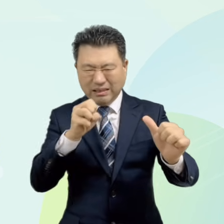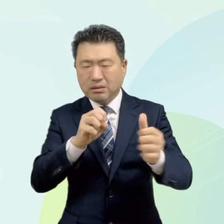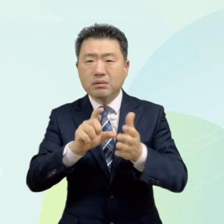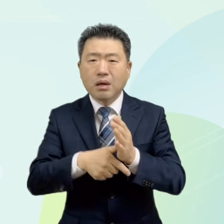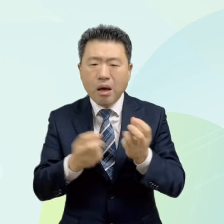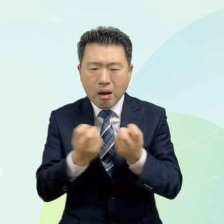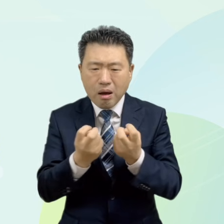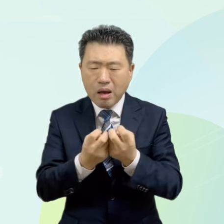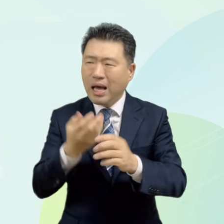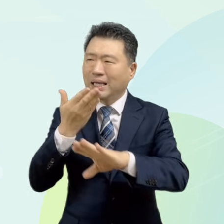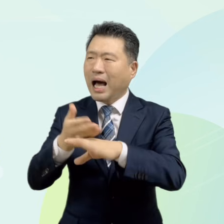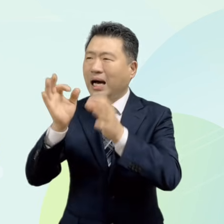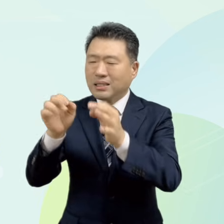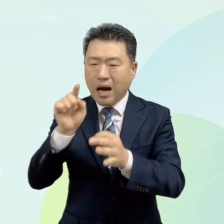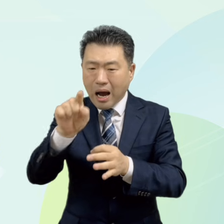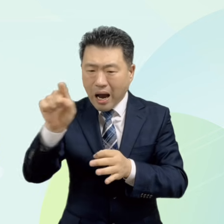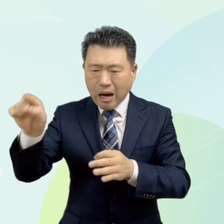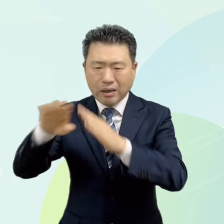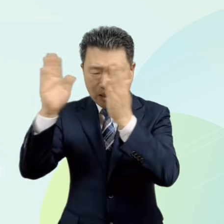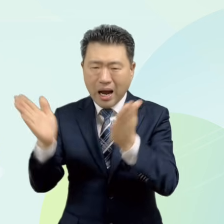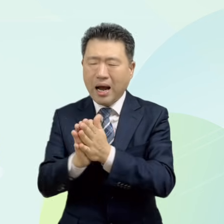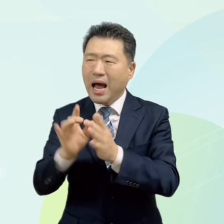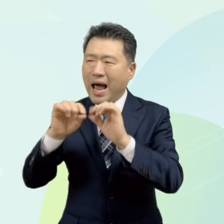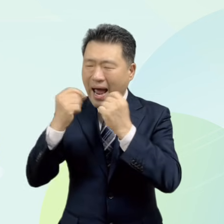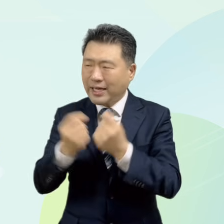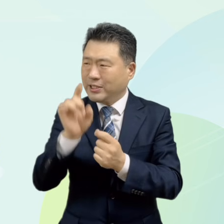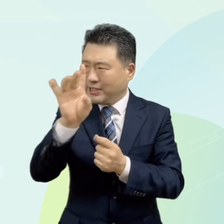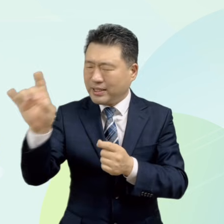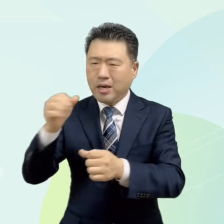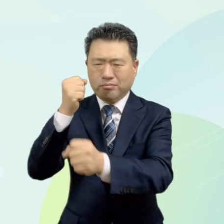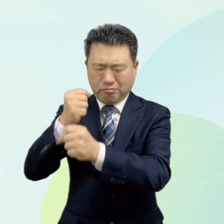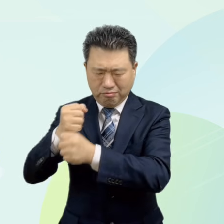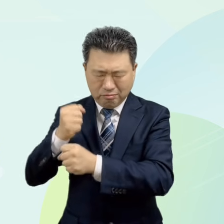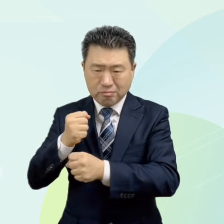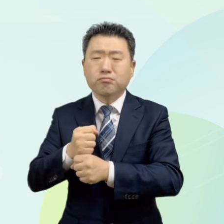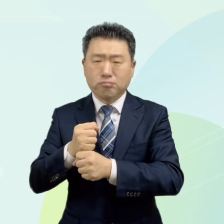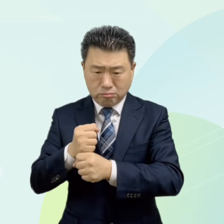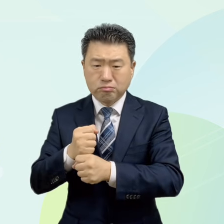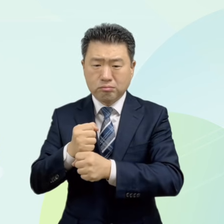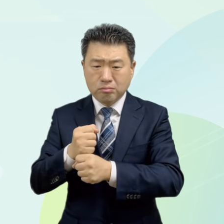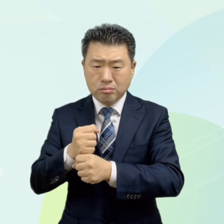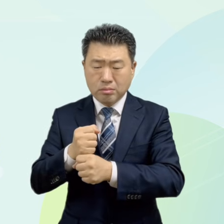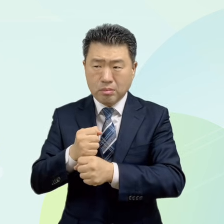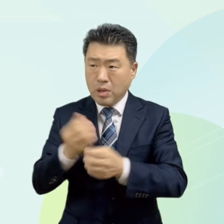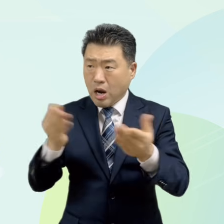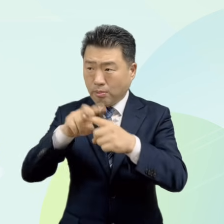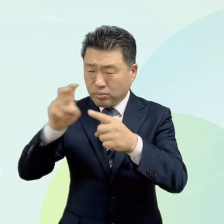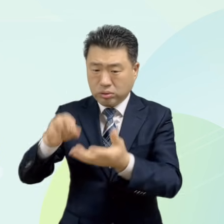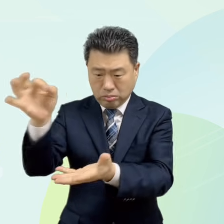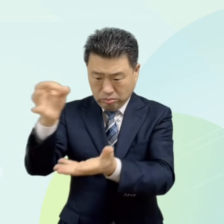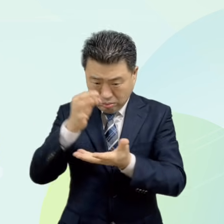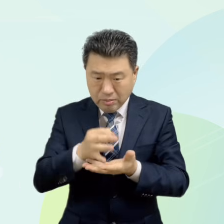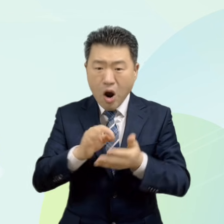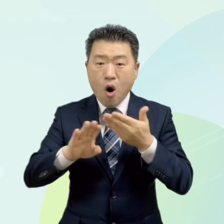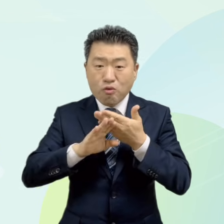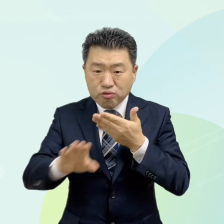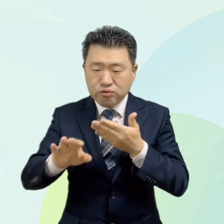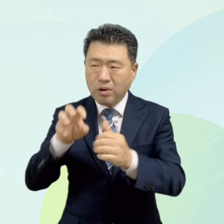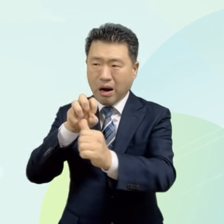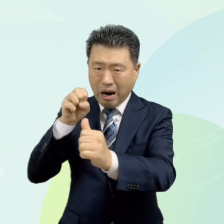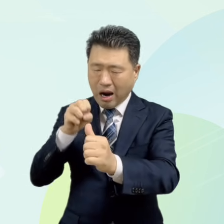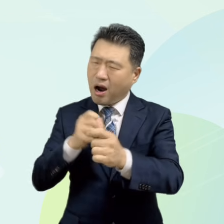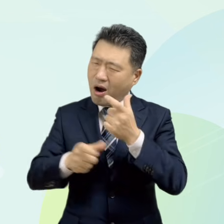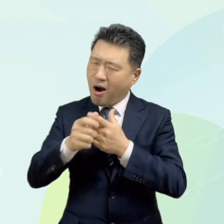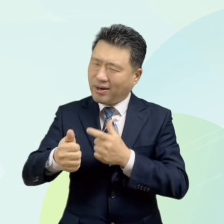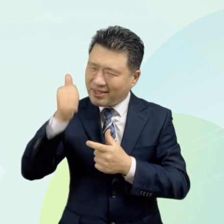한다면 타 금융기관에 별도의 개인 IRP를 추가로 개설해서 퇴직금을 지급받고 인출하는 것이